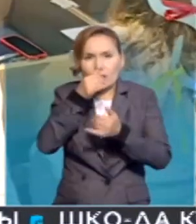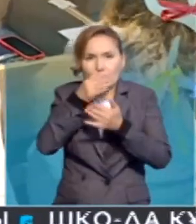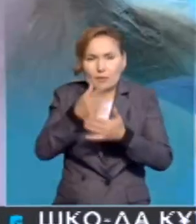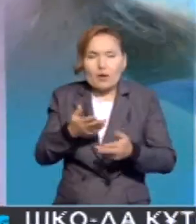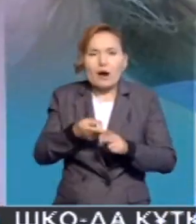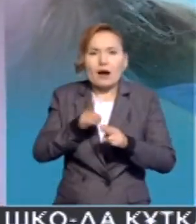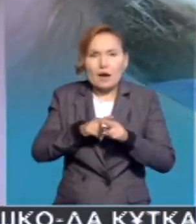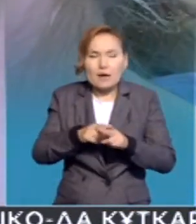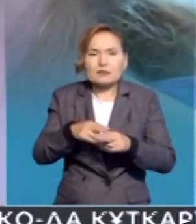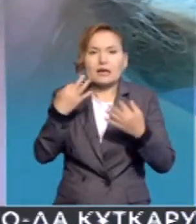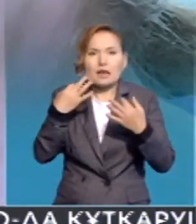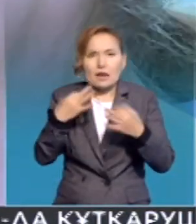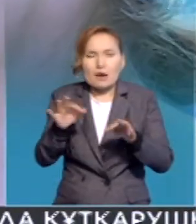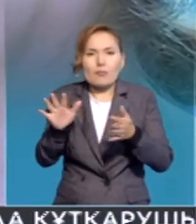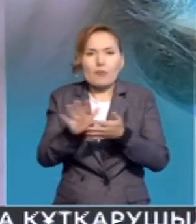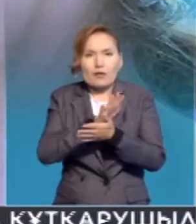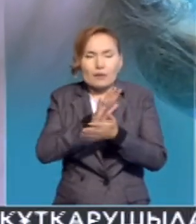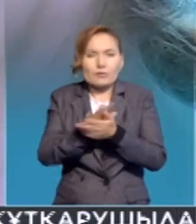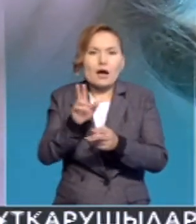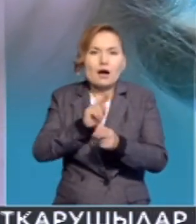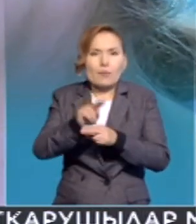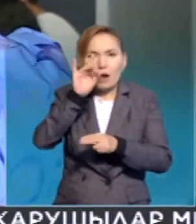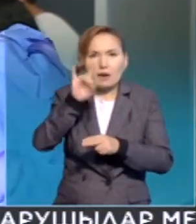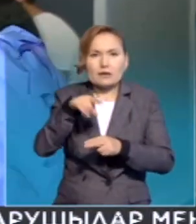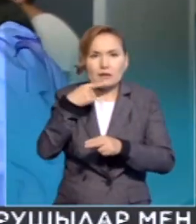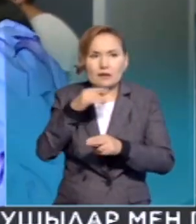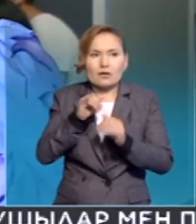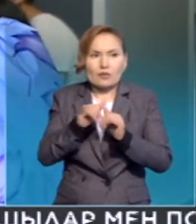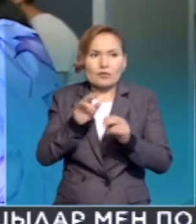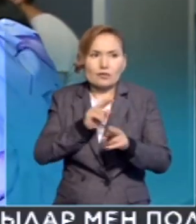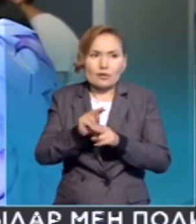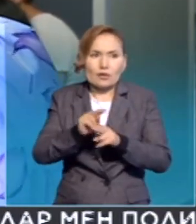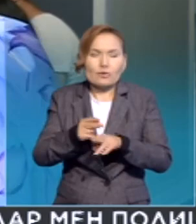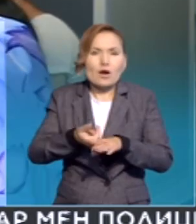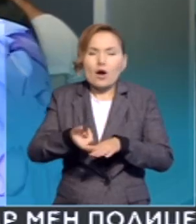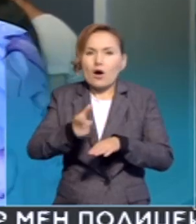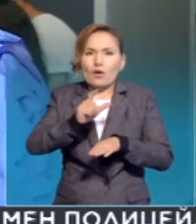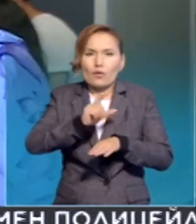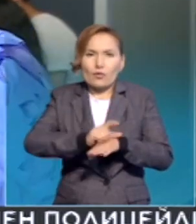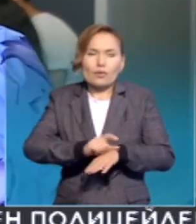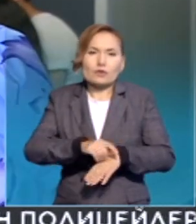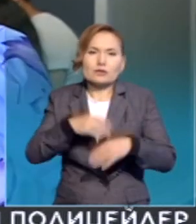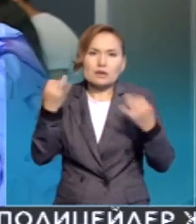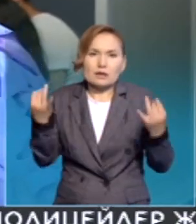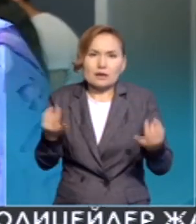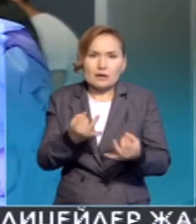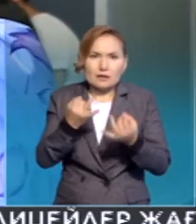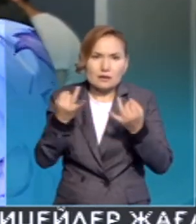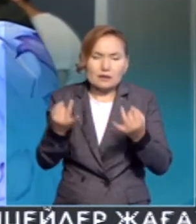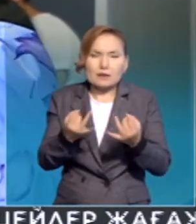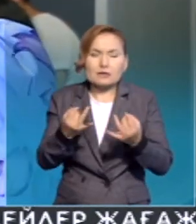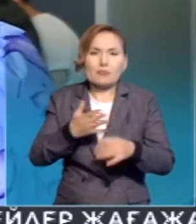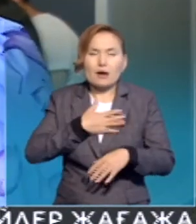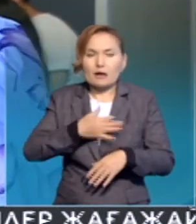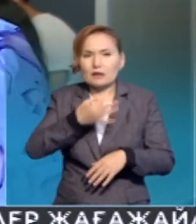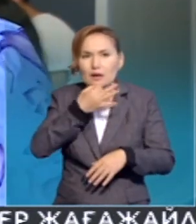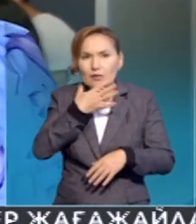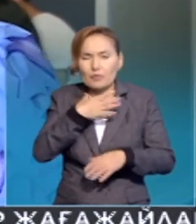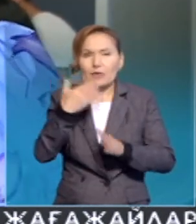қатысушыларға еркіндік беріліп, сабақ ерекше форматта өтеді. Бұл жерде өте көп қызық адамдар кездесті.